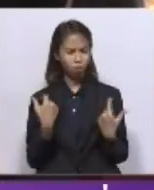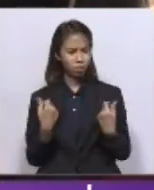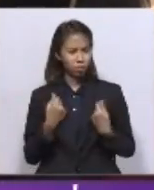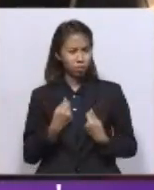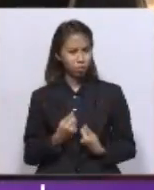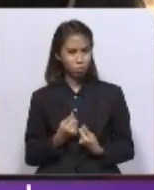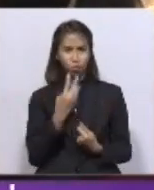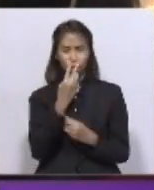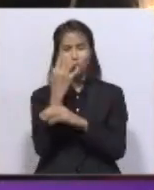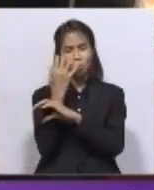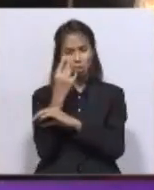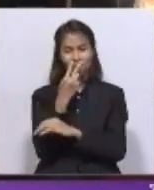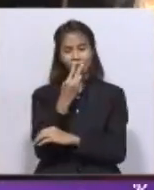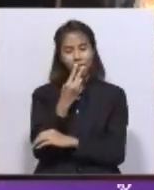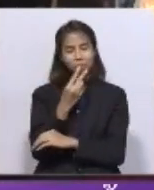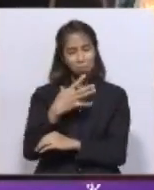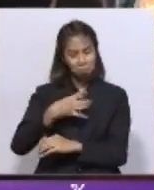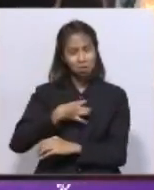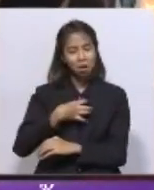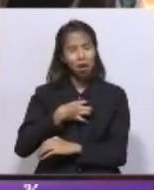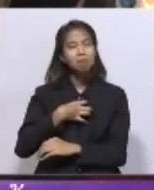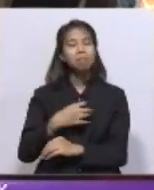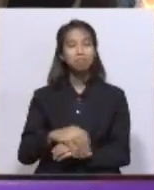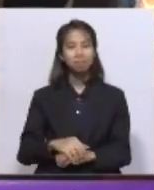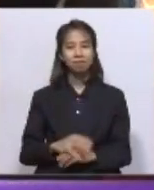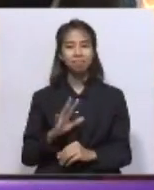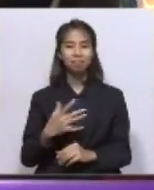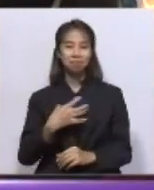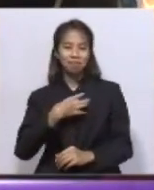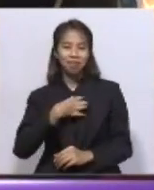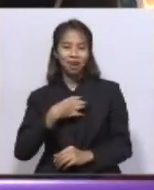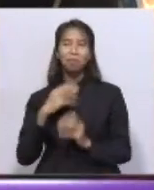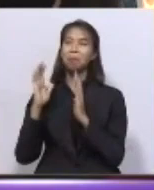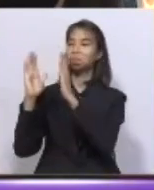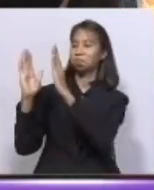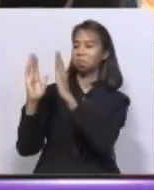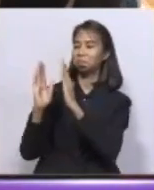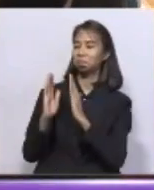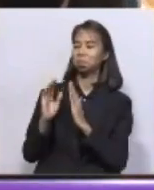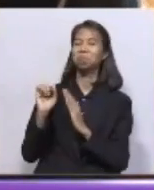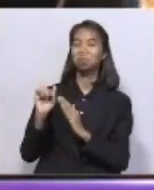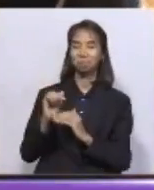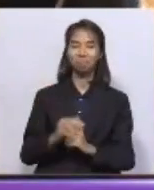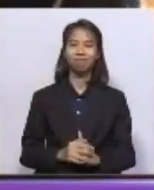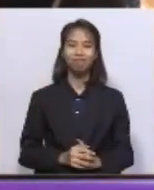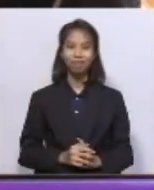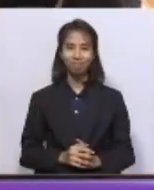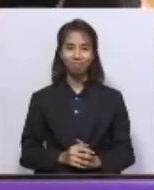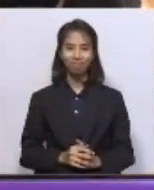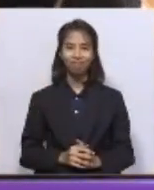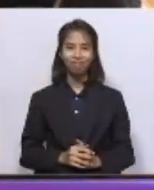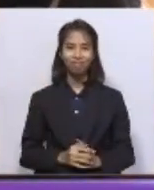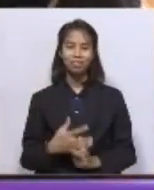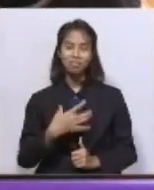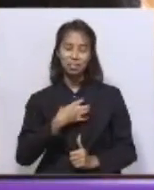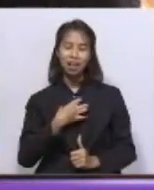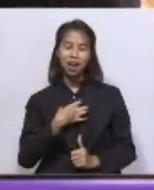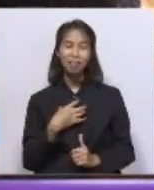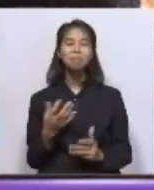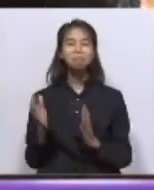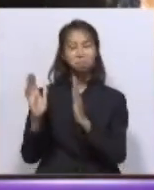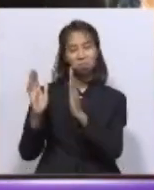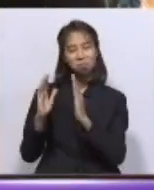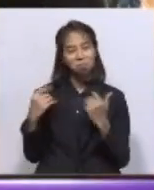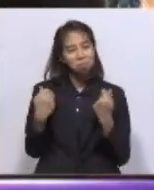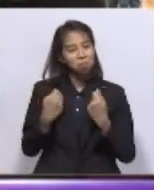ในเรื่องอะค่ะมันก็ทำให้เรารู้สึกว่าเราอยากจะแต่งแบบพระนางในเรื่องบ้างอะไรเงี้ยค่ะ